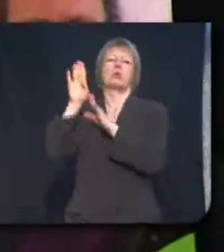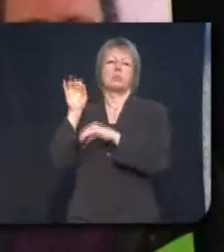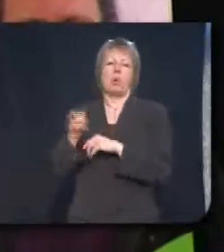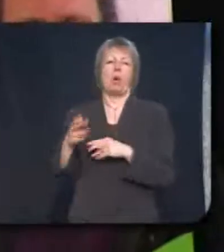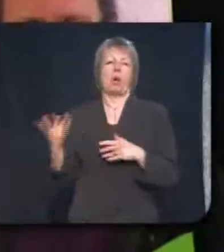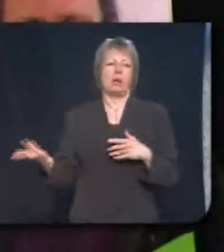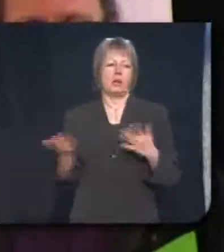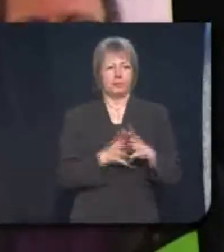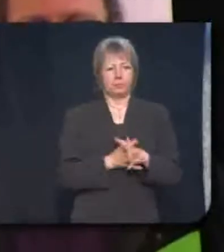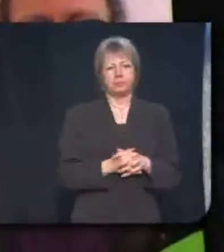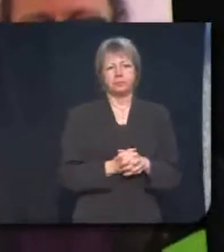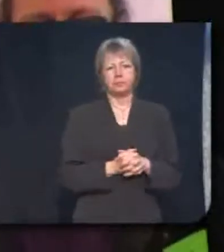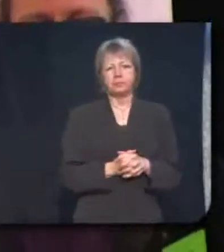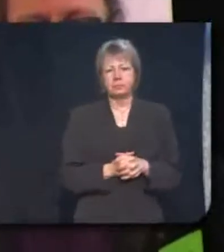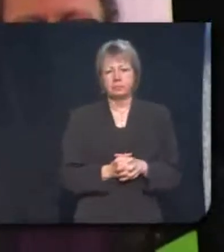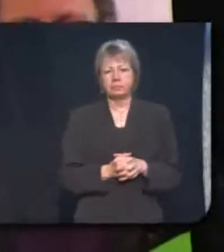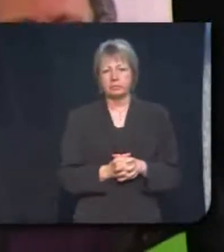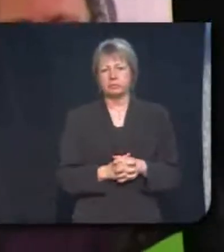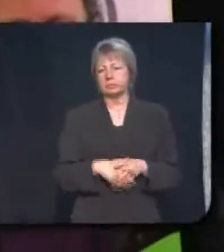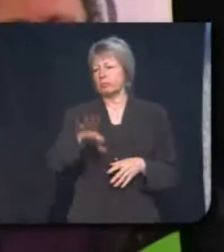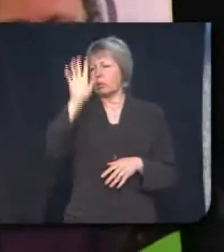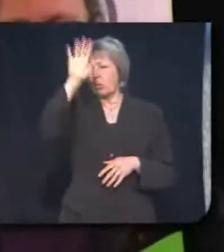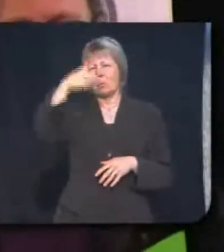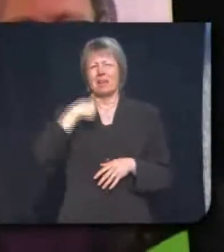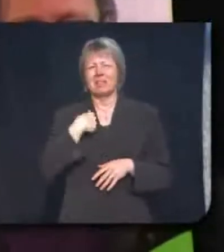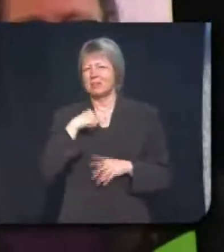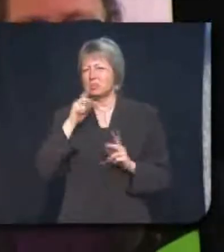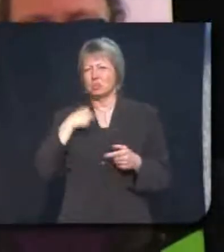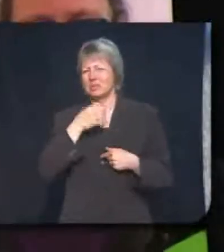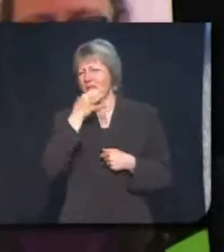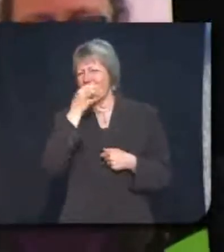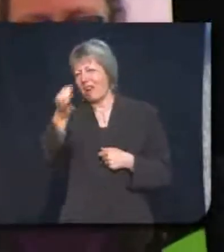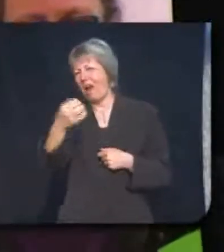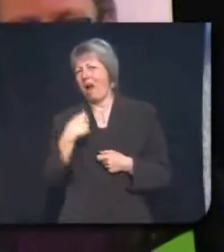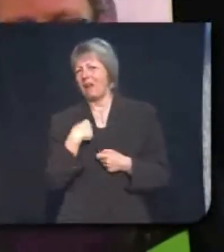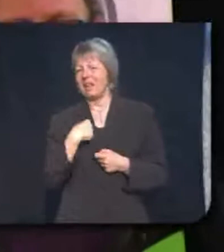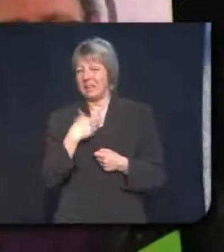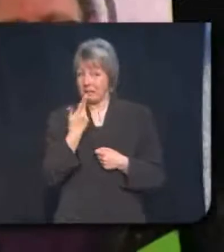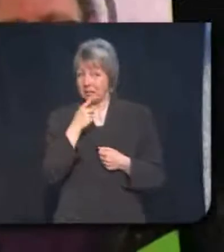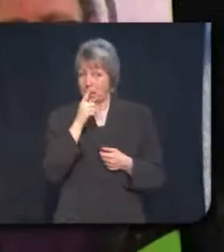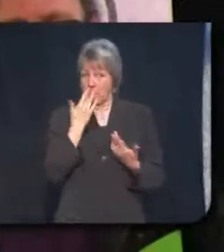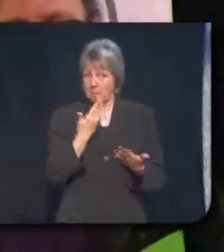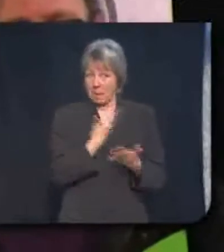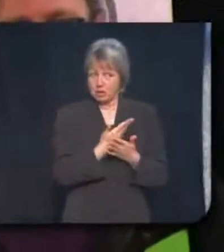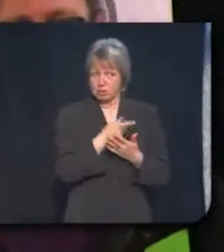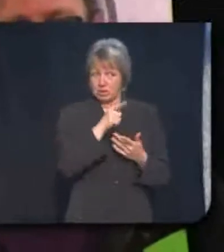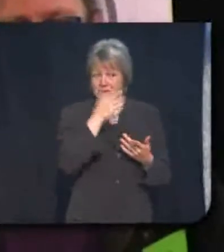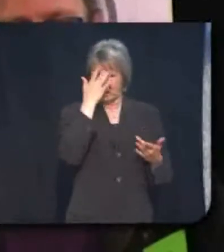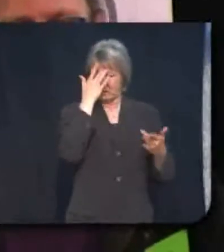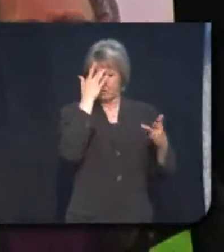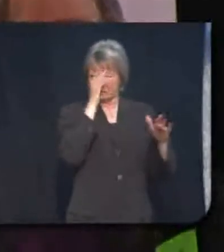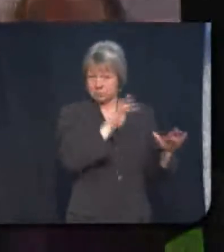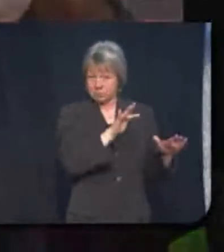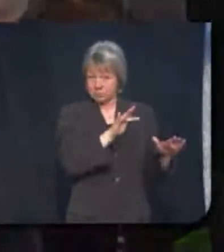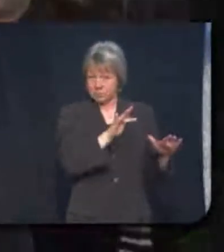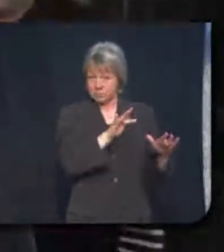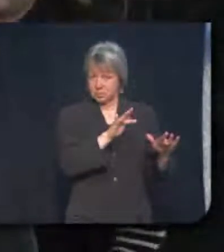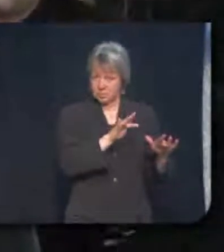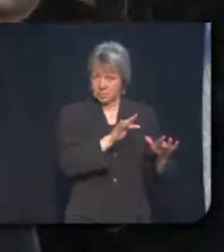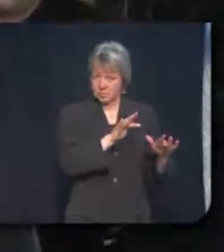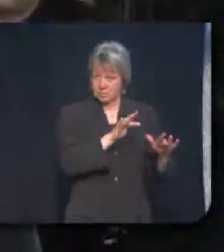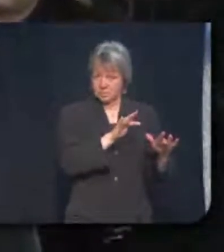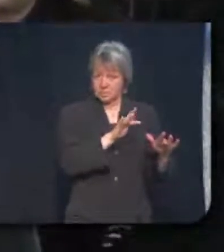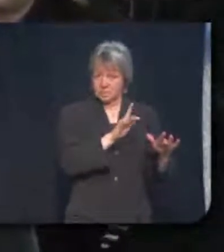mikrosaffen du kannst richtig dass wenn mir diese Variante jetzt annehmen würden dass diese gesamte Variante